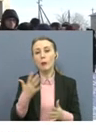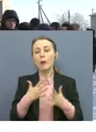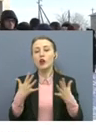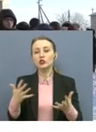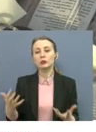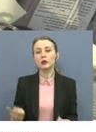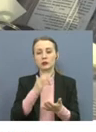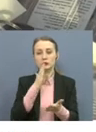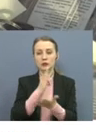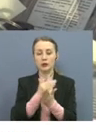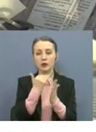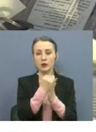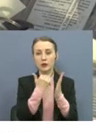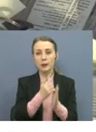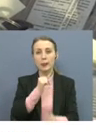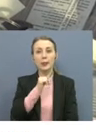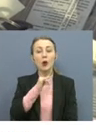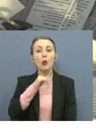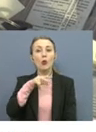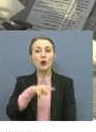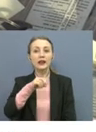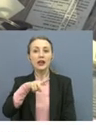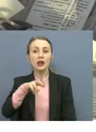аудан орталығындағы жылу жүйесінің жаңғыртылуы.